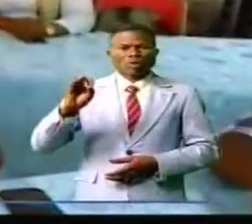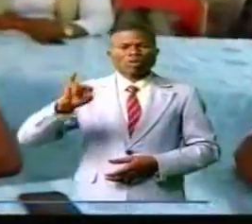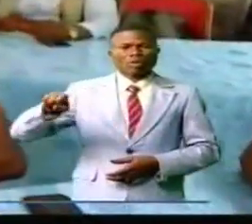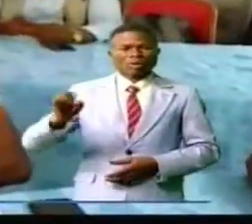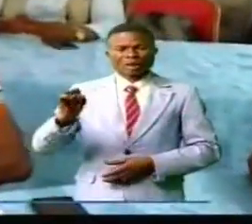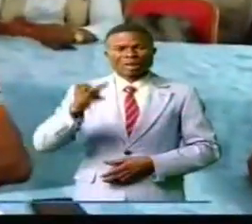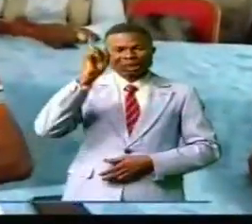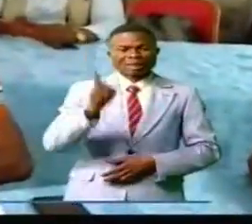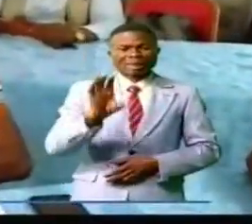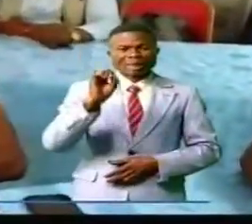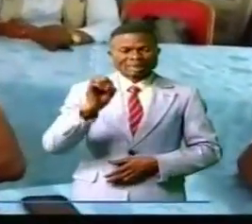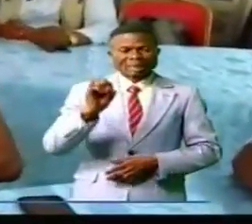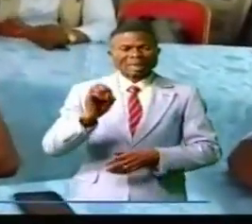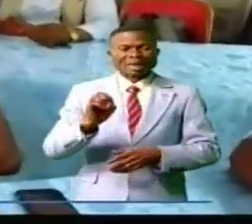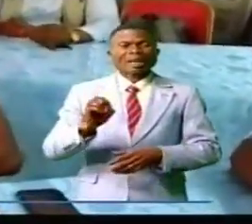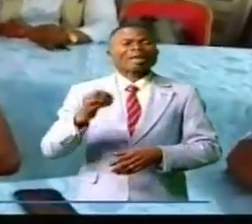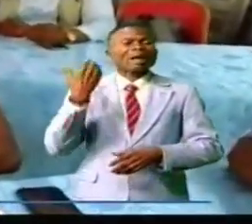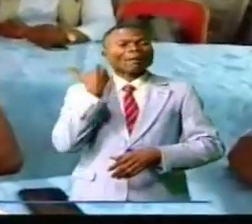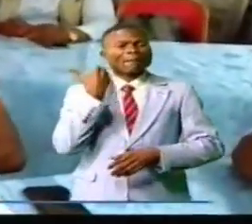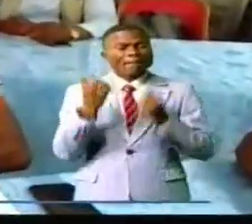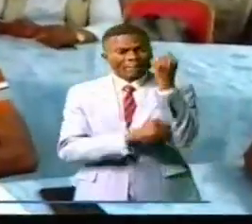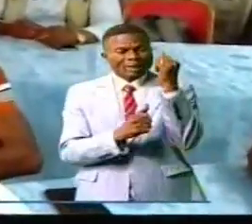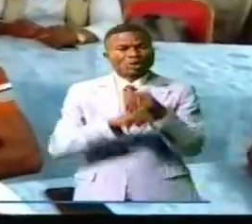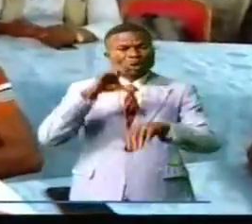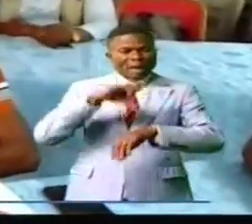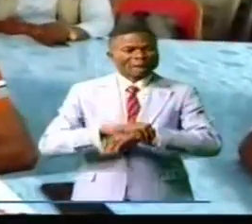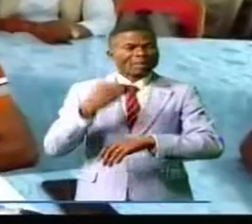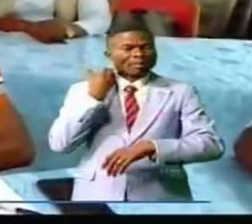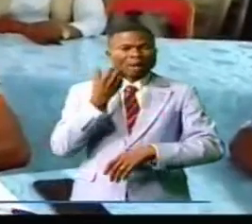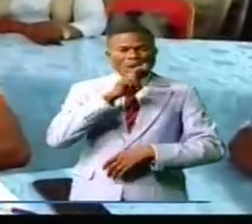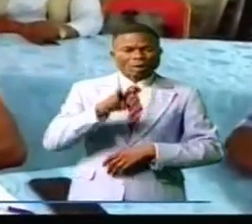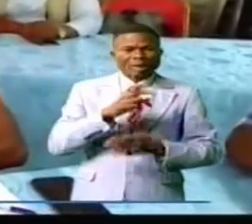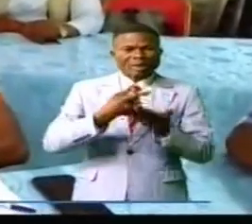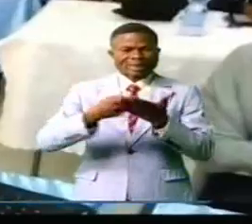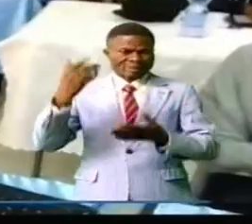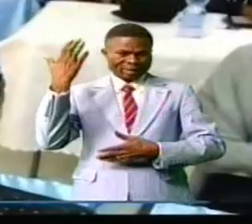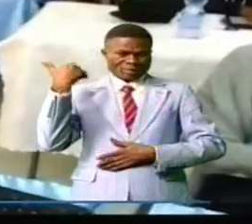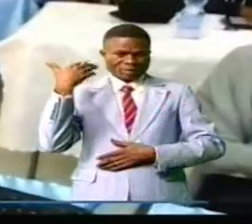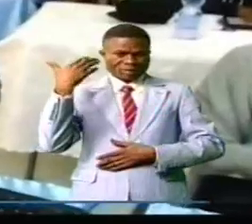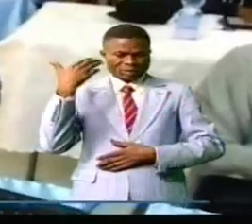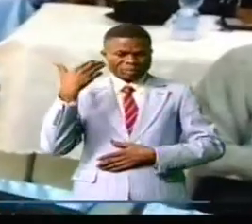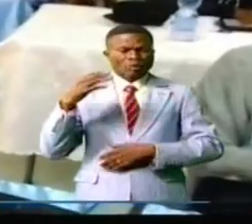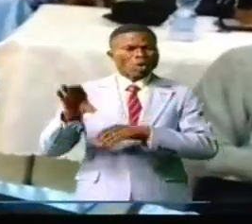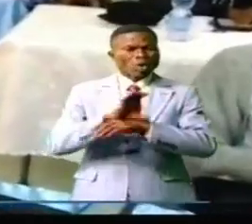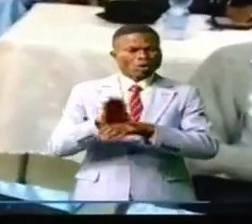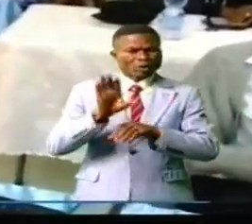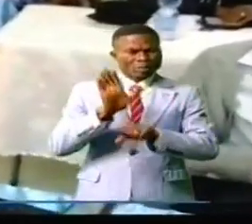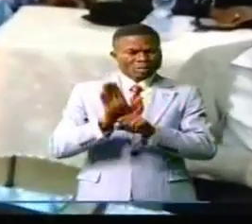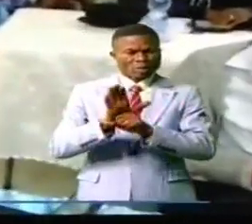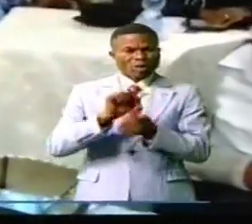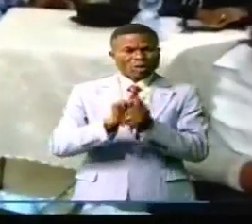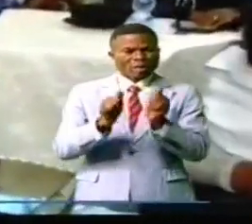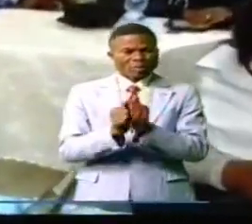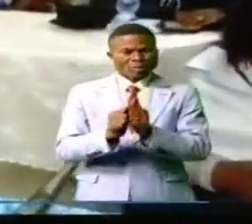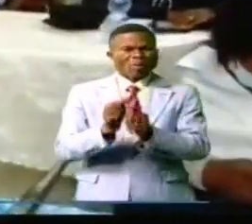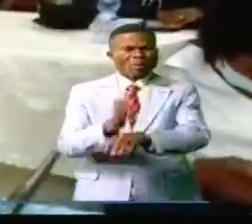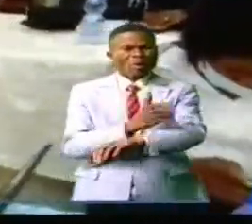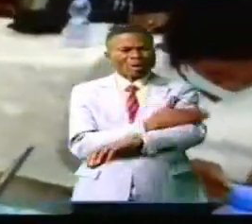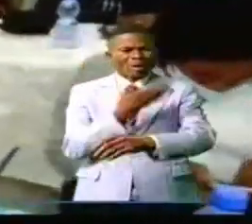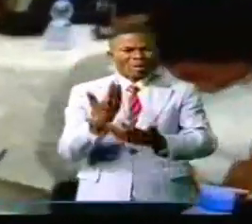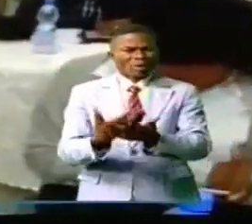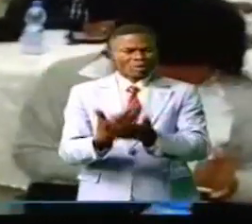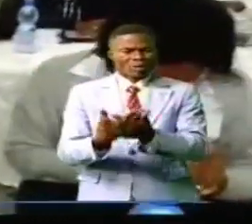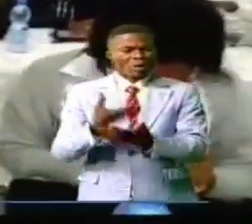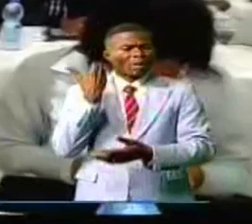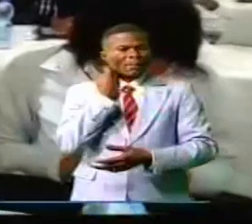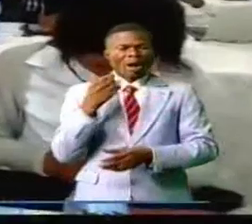de 150 nouveaux cas de COVID-19 rien que pour la semaine dernière. Préoccupé par cette poussée épidémique, Lualaba qui